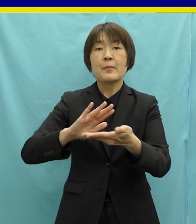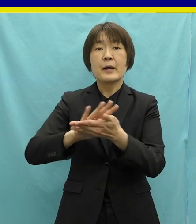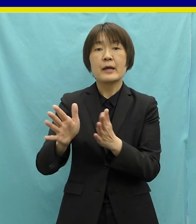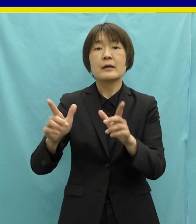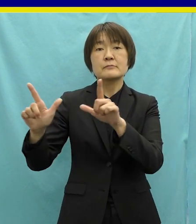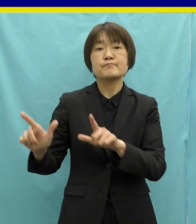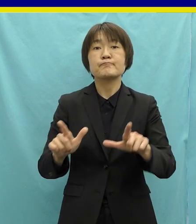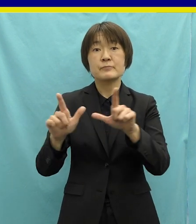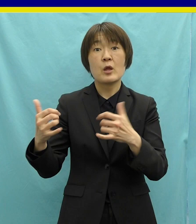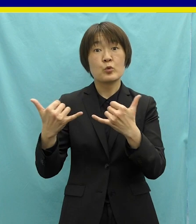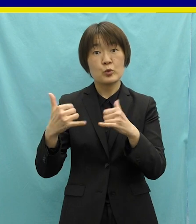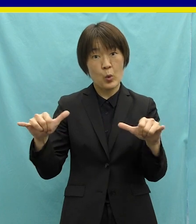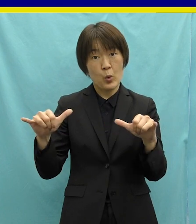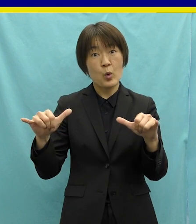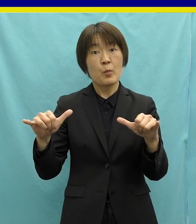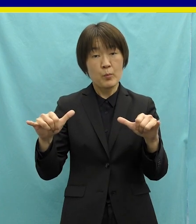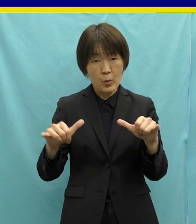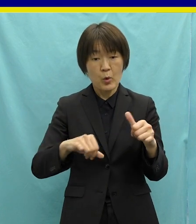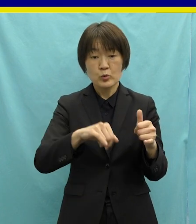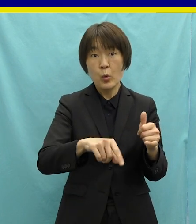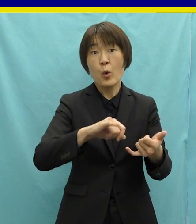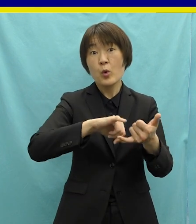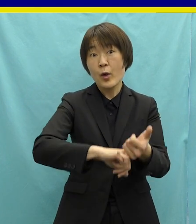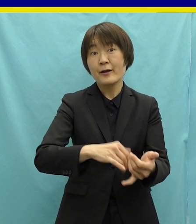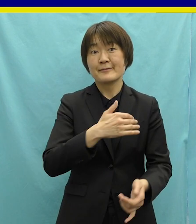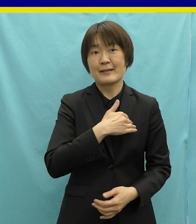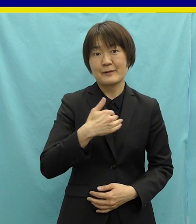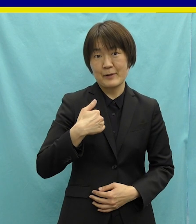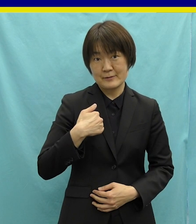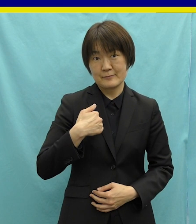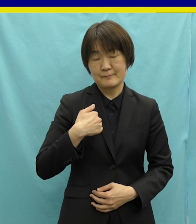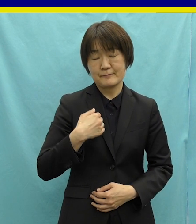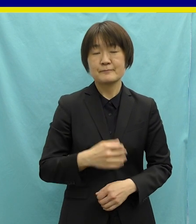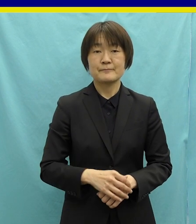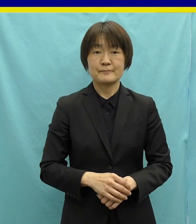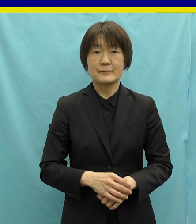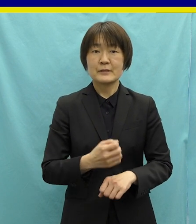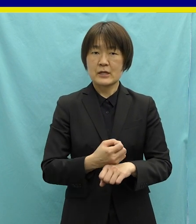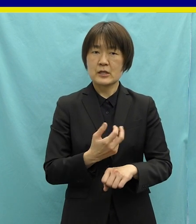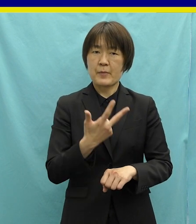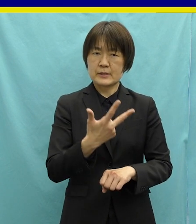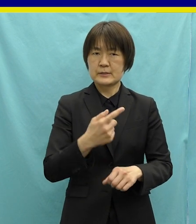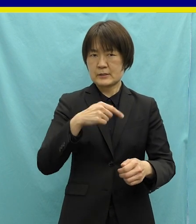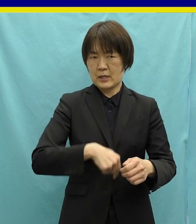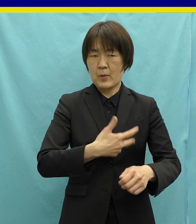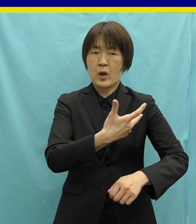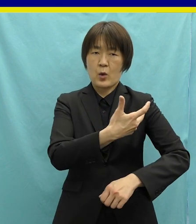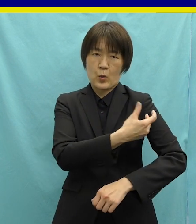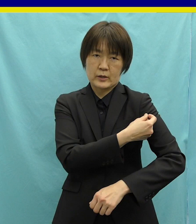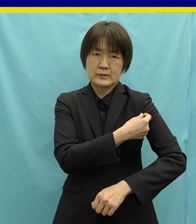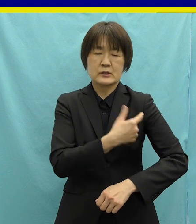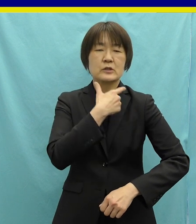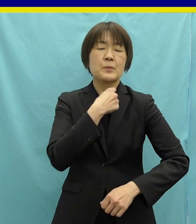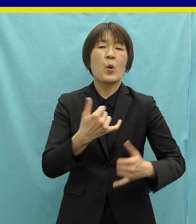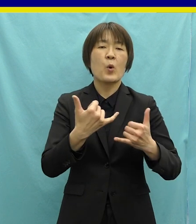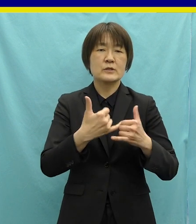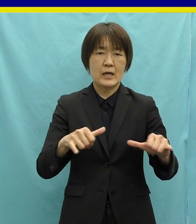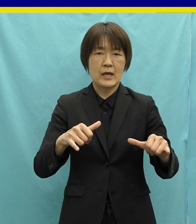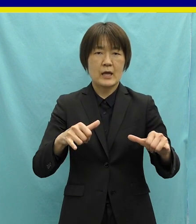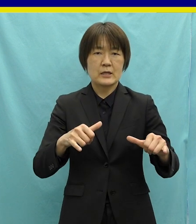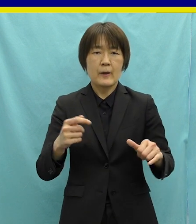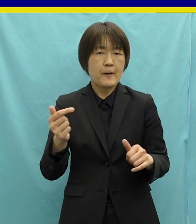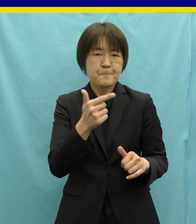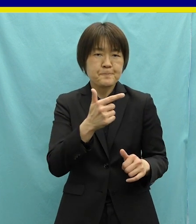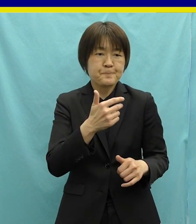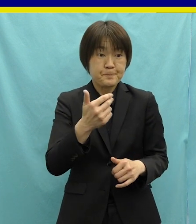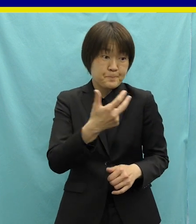民登録のある方も予約していただけます。本市では引き続きワクチン接種を希望する方が